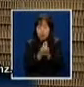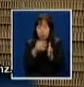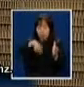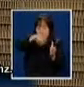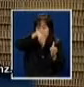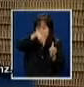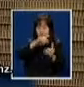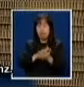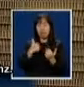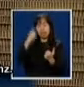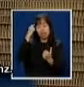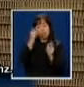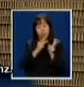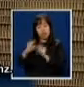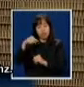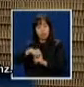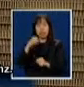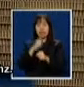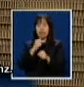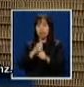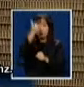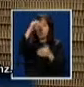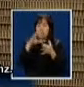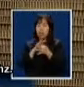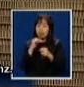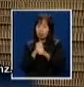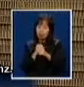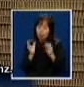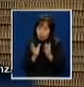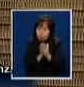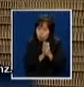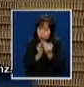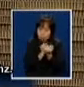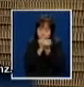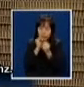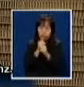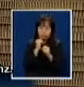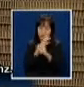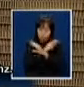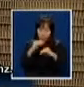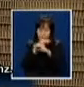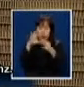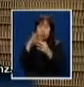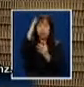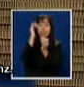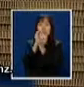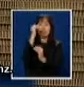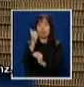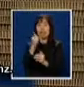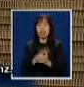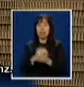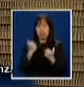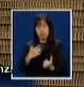นี้จะสามารถทำให้ประชาชนเนี่ยข้ามีความใกล้ชิดและมีส่วนร่วมกับงานของตำรวจมากยิ่งขึ้นผมอยากจะ